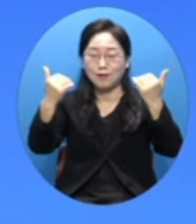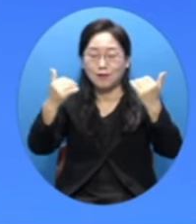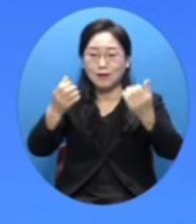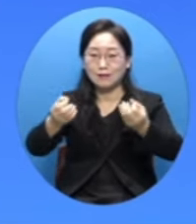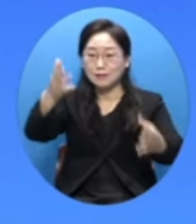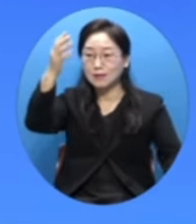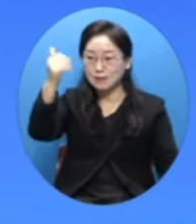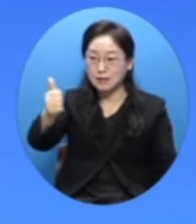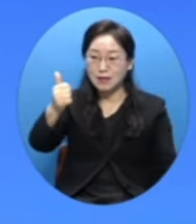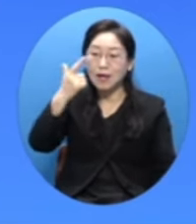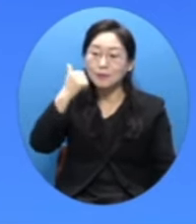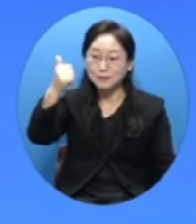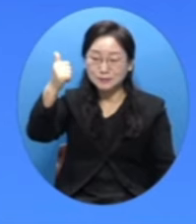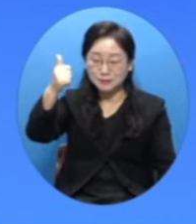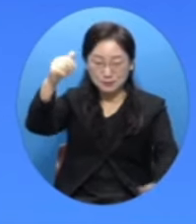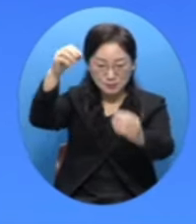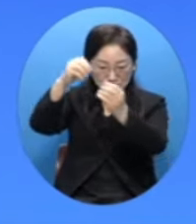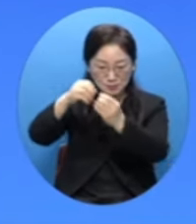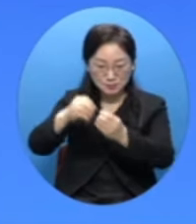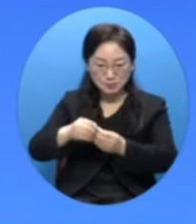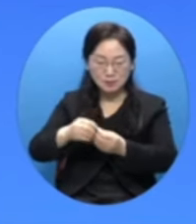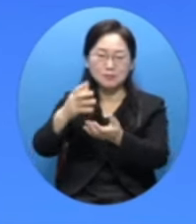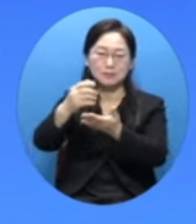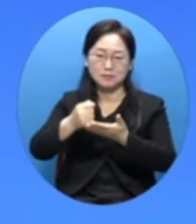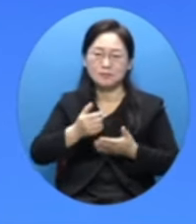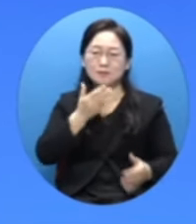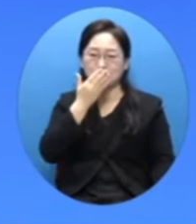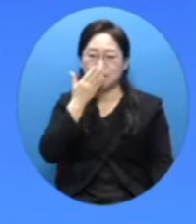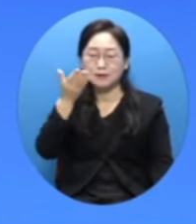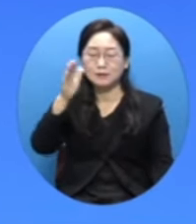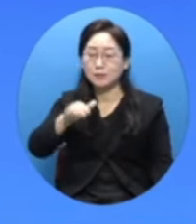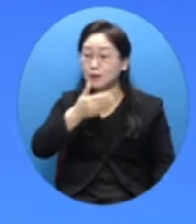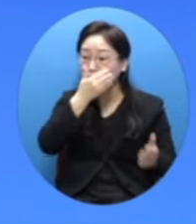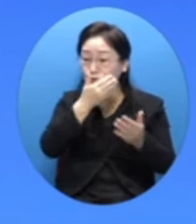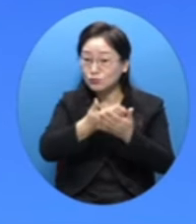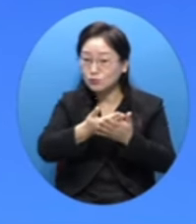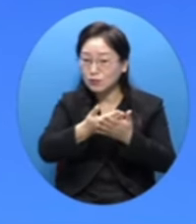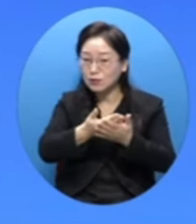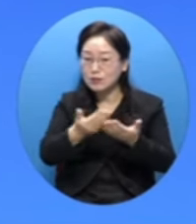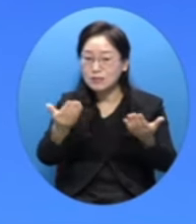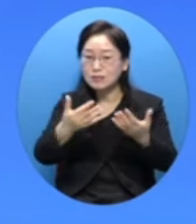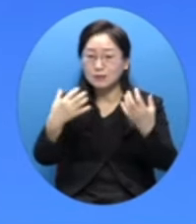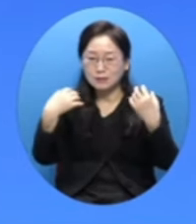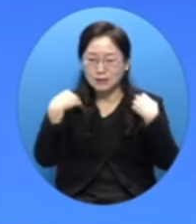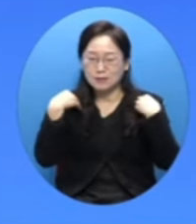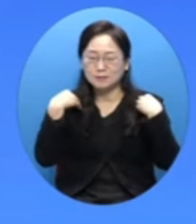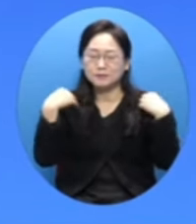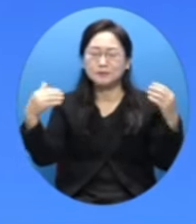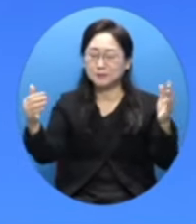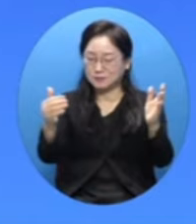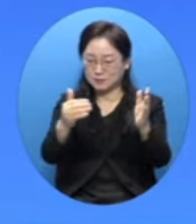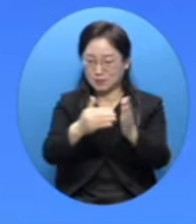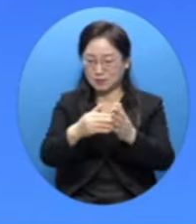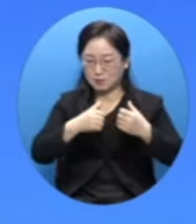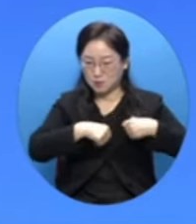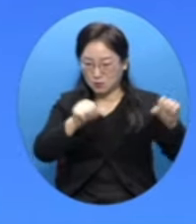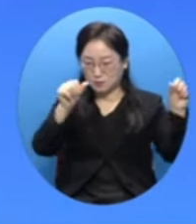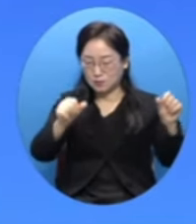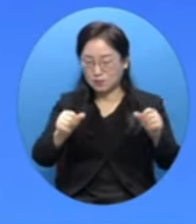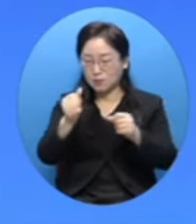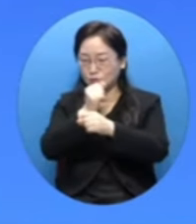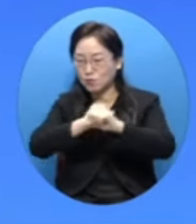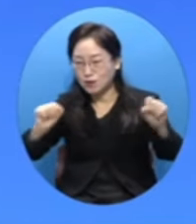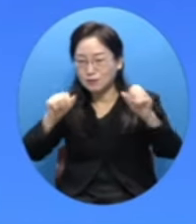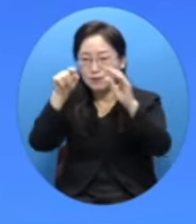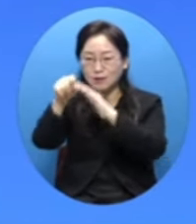제사장직을 승계받는 그런 위치였는데 그 귀한 직분 자리를 내려놓고 광야에 나가서 외친